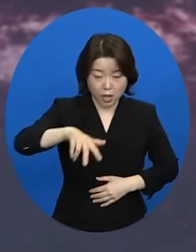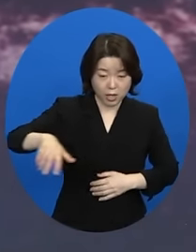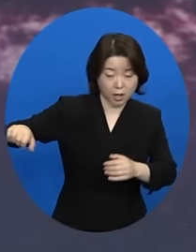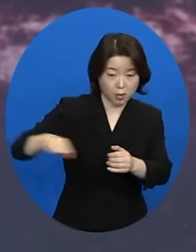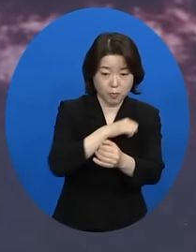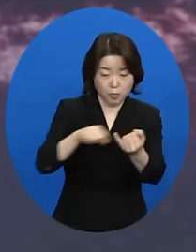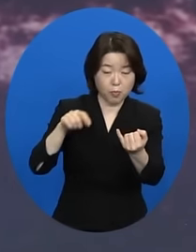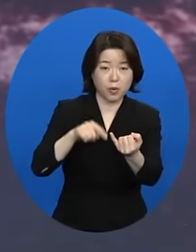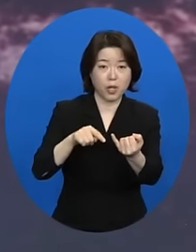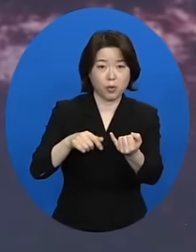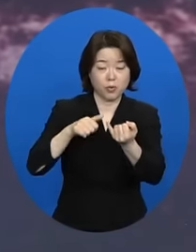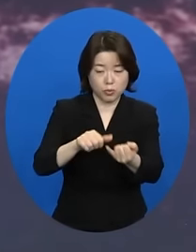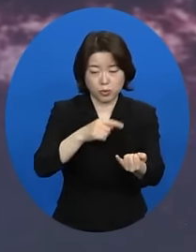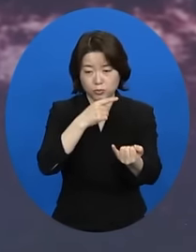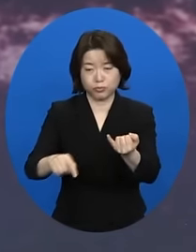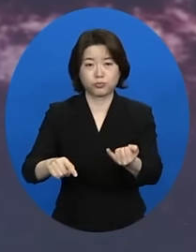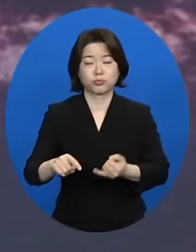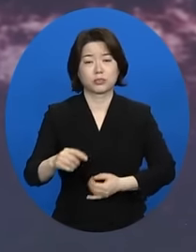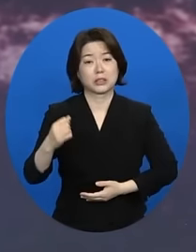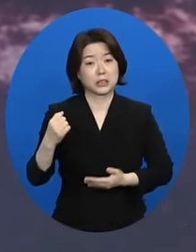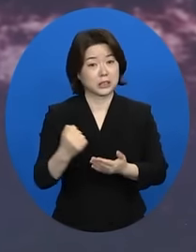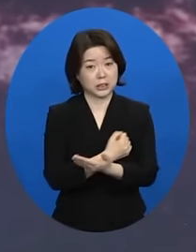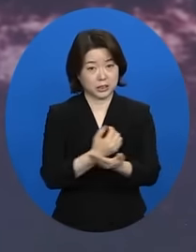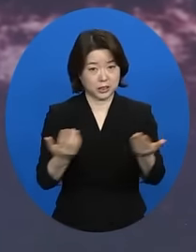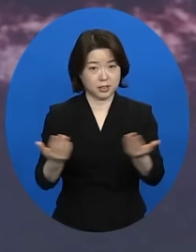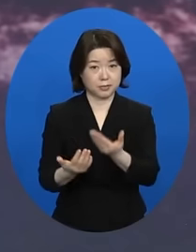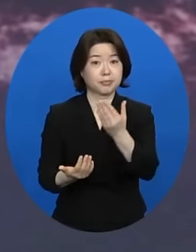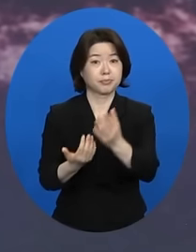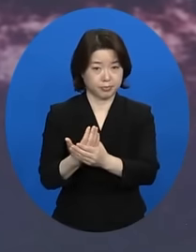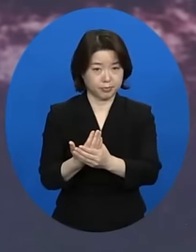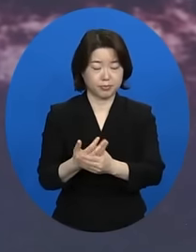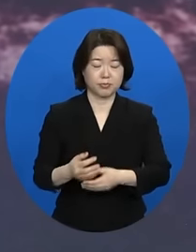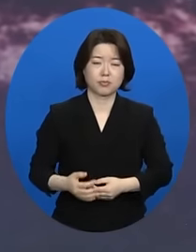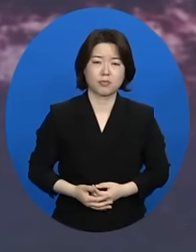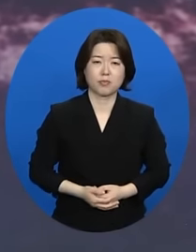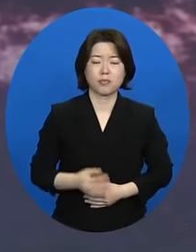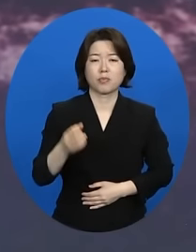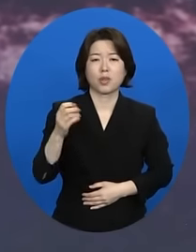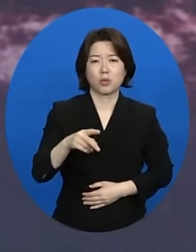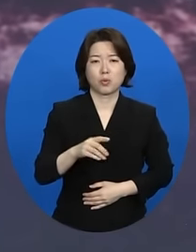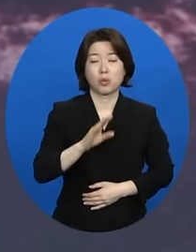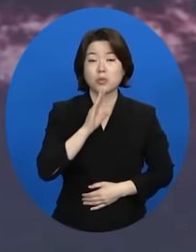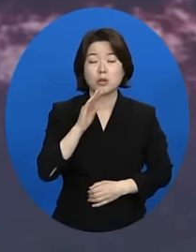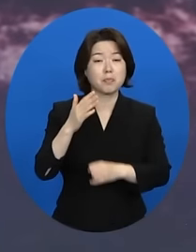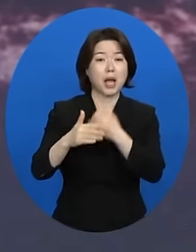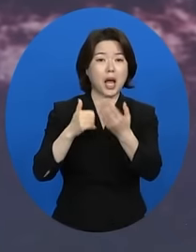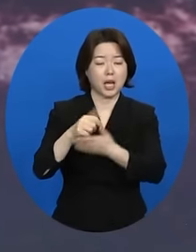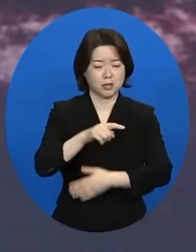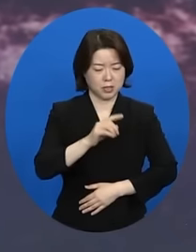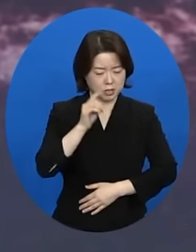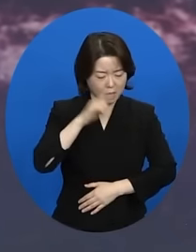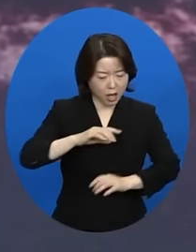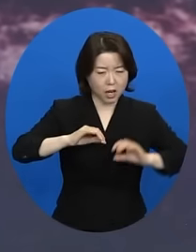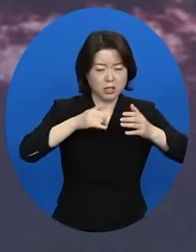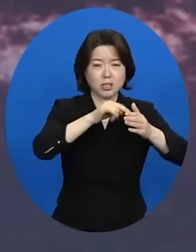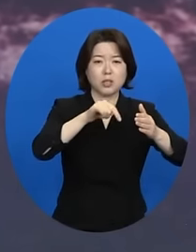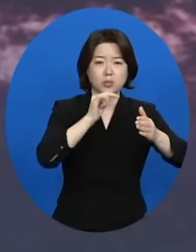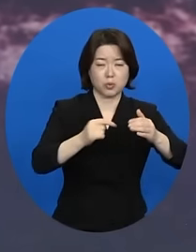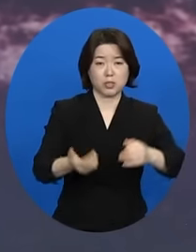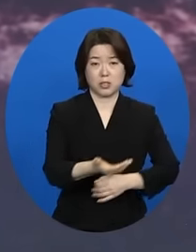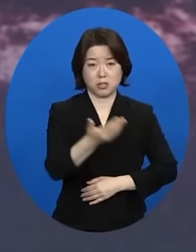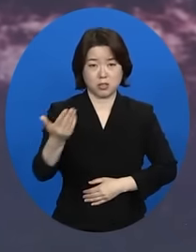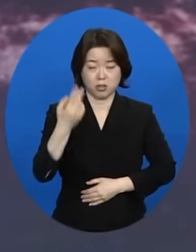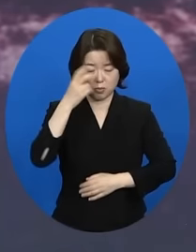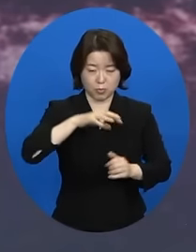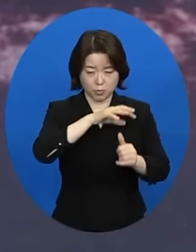여성이 죽고 말았다는 안타까운 소식을 들었습니다. 정말 하나님께서 이 악한 세상에서 여러분들을